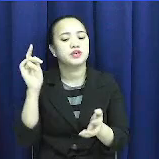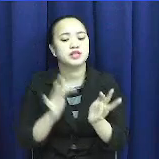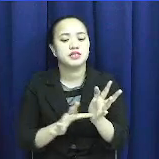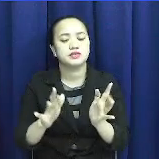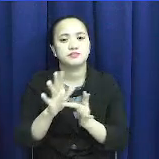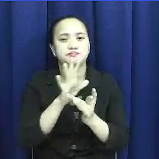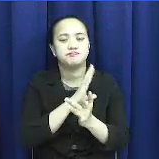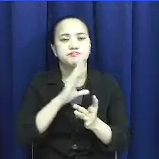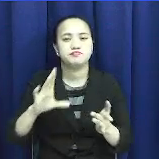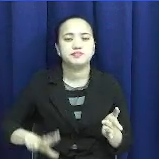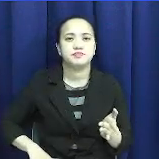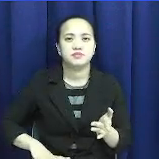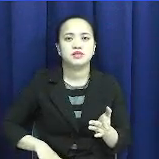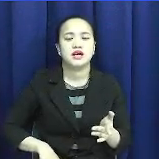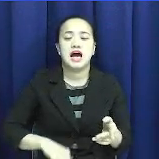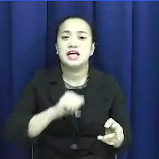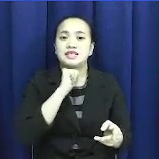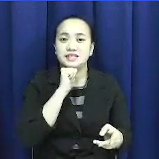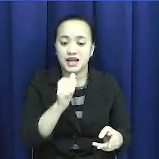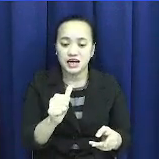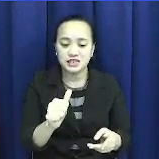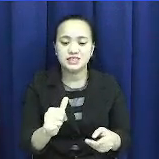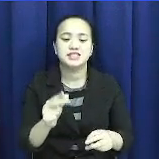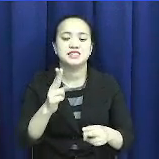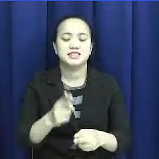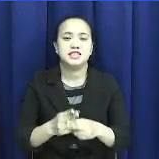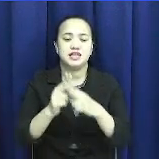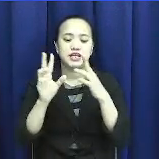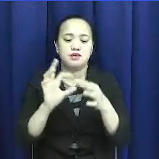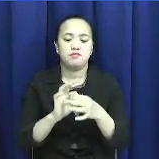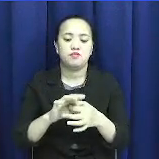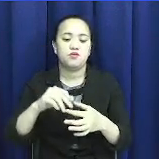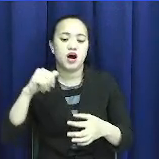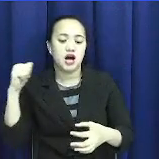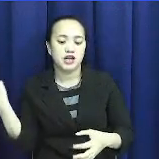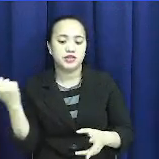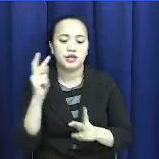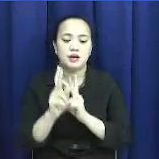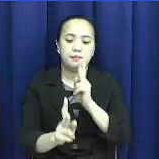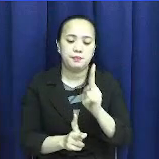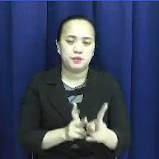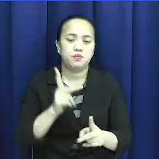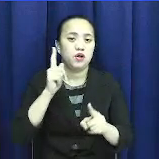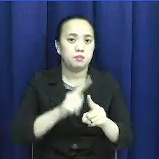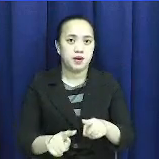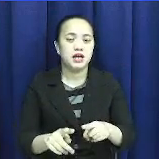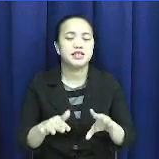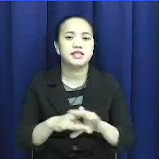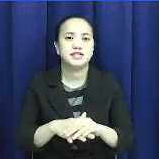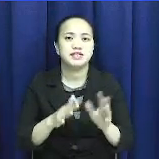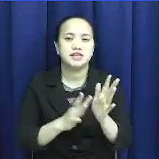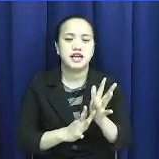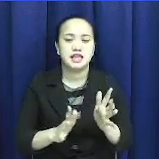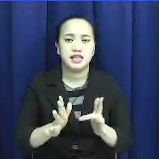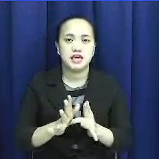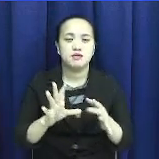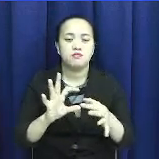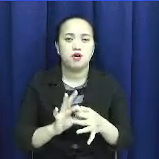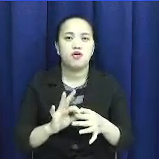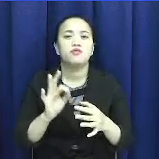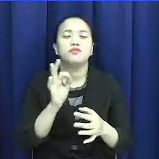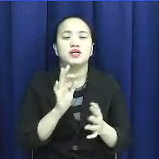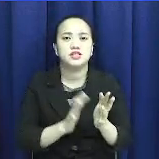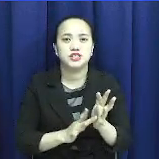pang mga nilalang o tao, kundi sa pangalan lamang ni Kristo. Okay, so I hope na meron kayo